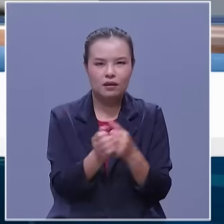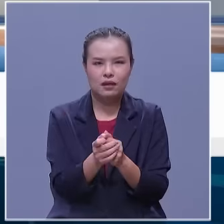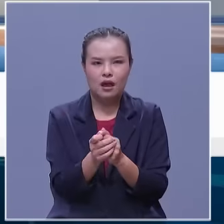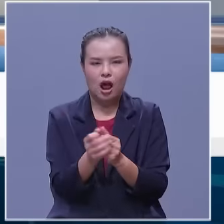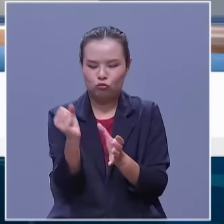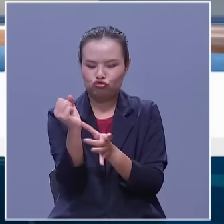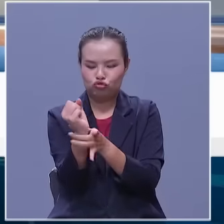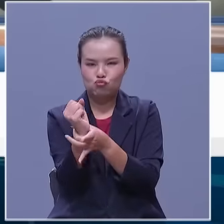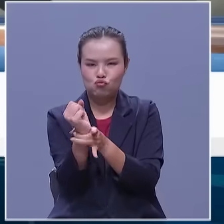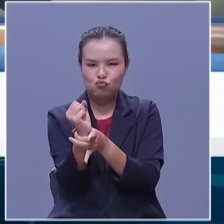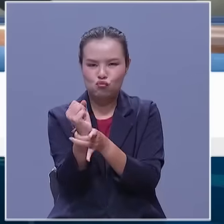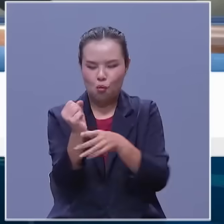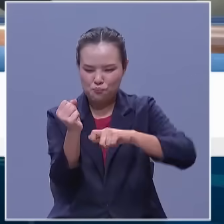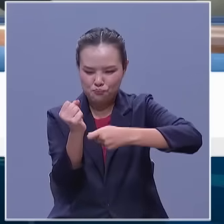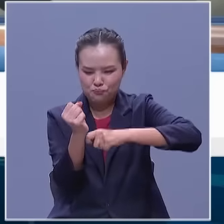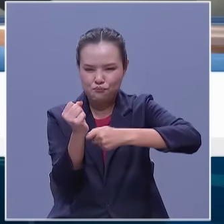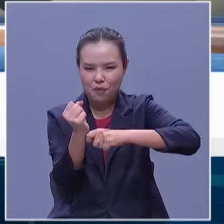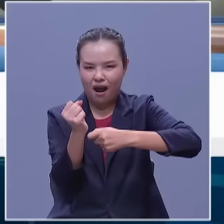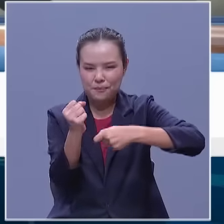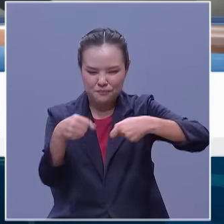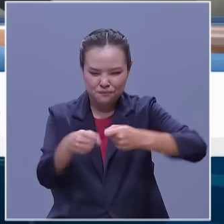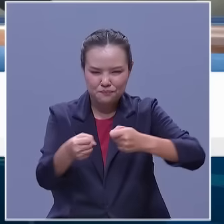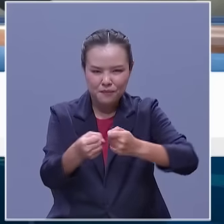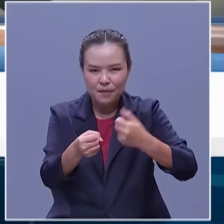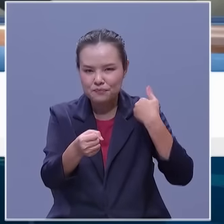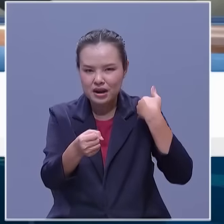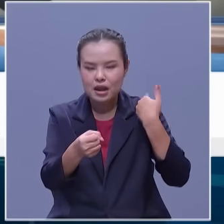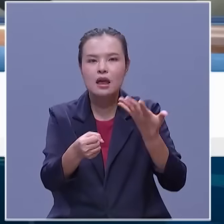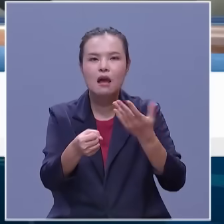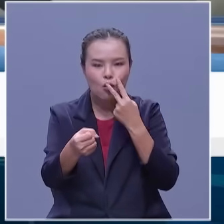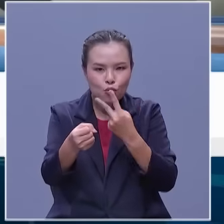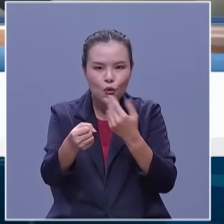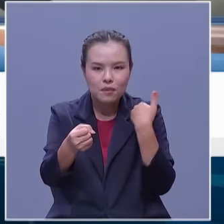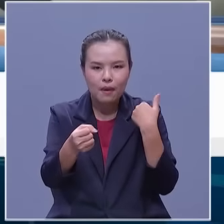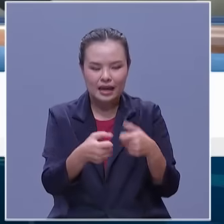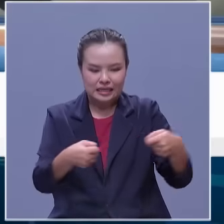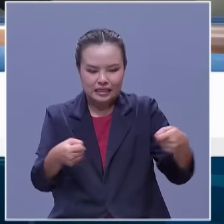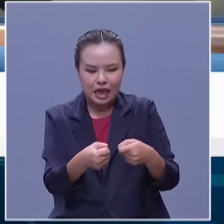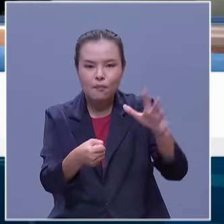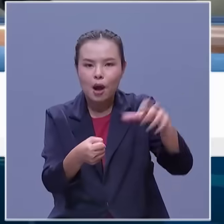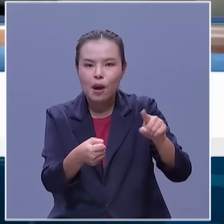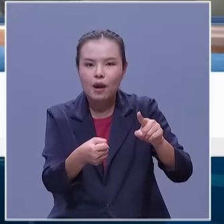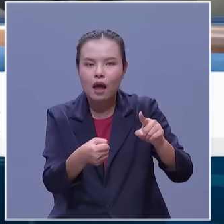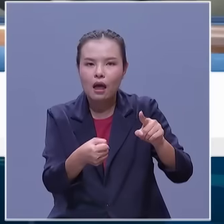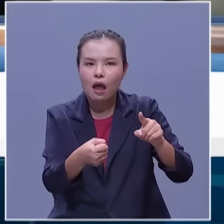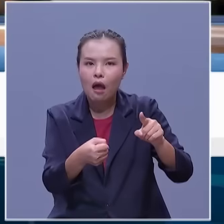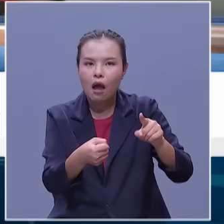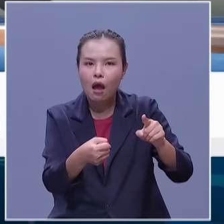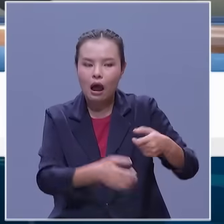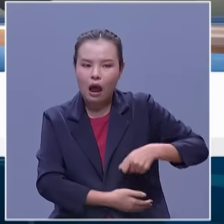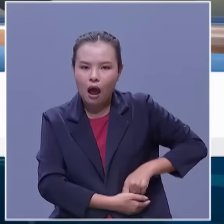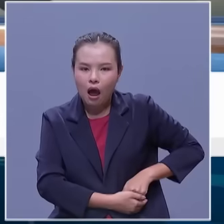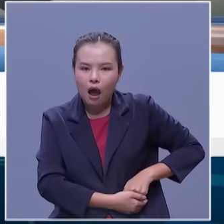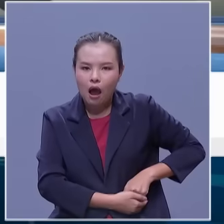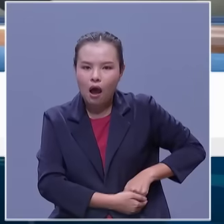ตรวนอันเก่าอ่ะมันมีร่องรอยถูกครีมตัดรือเปล่านั่นน่ะสิเอแล้วครีมเอาามาจากไหนะนพกมาด้วยหรือหรือ